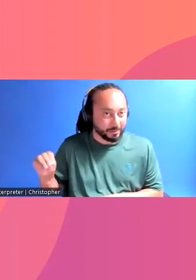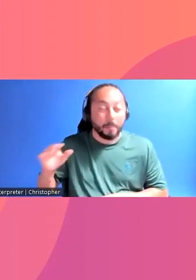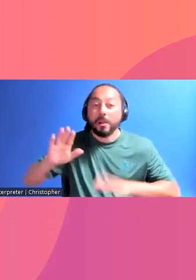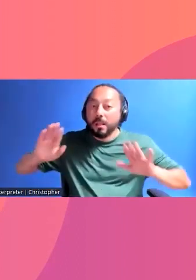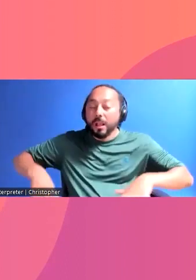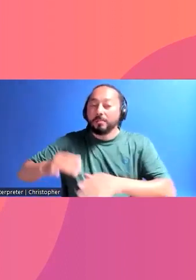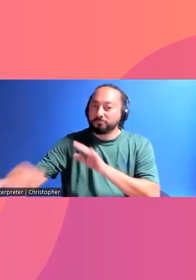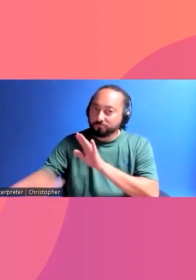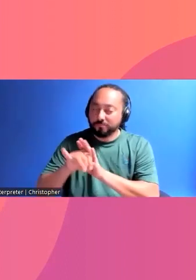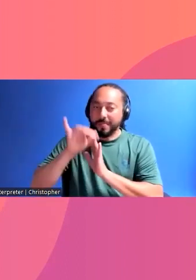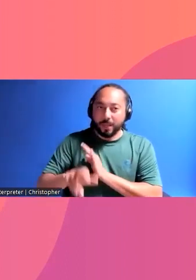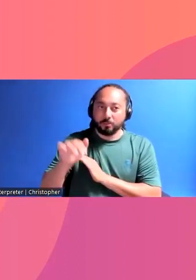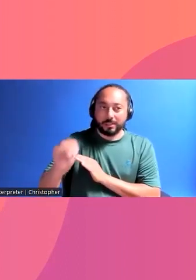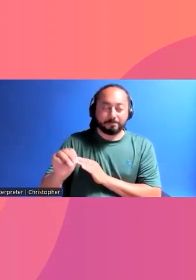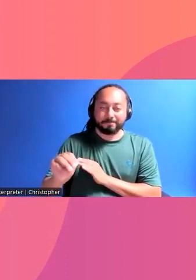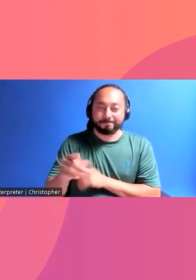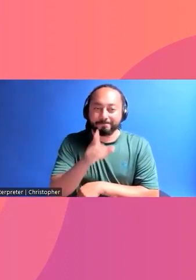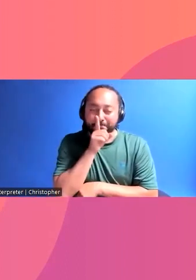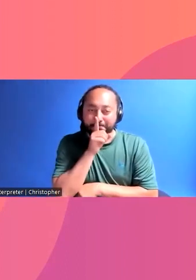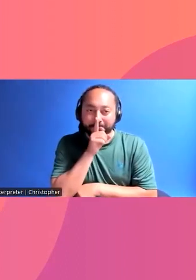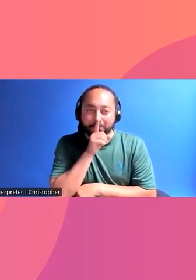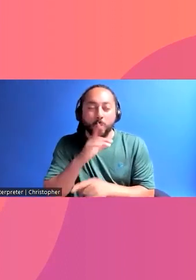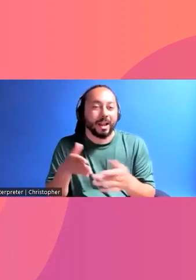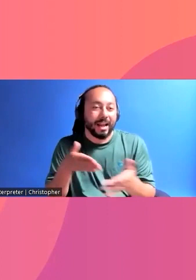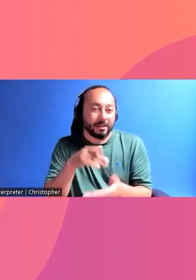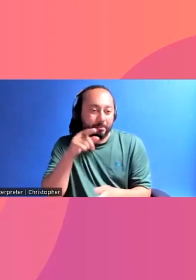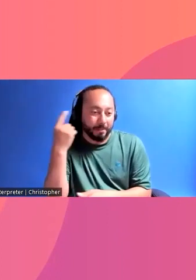pas le problème comme étant le racisme.